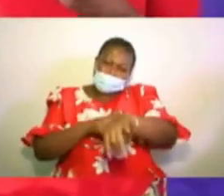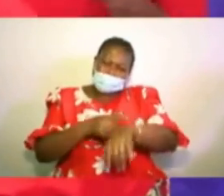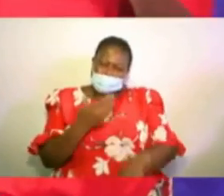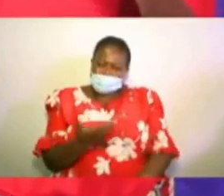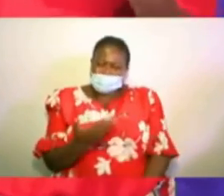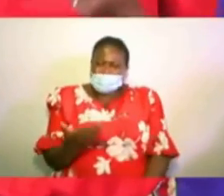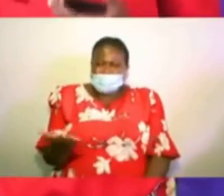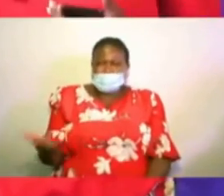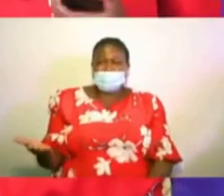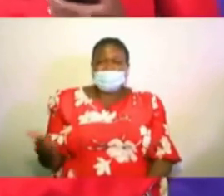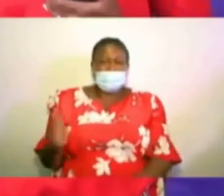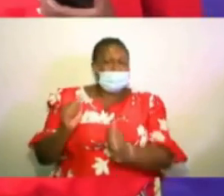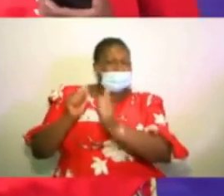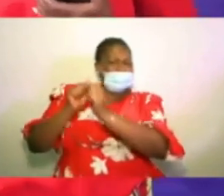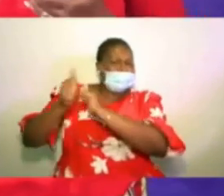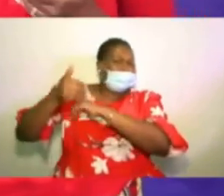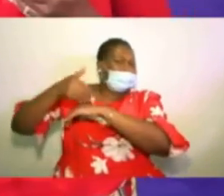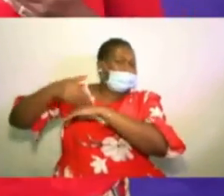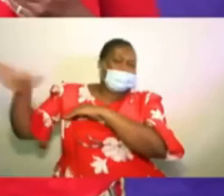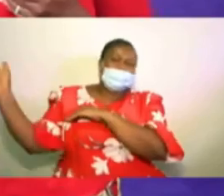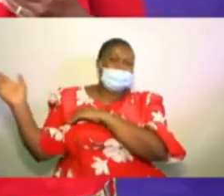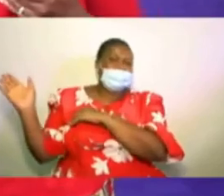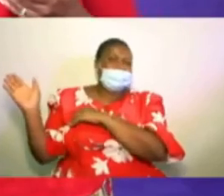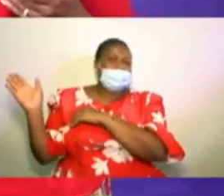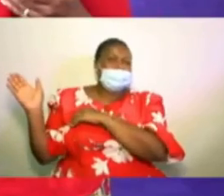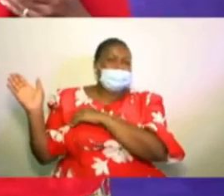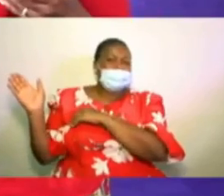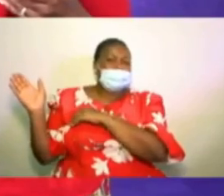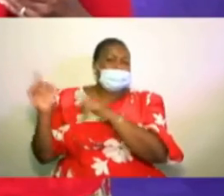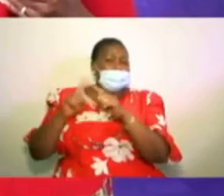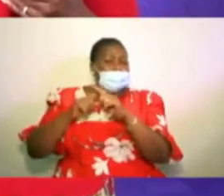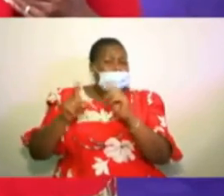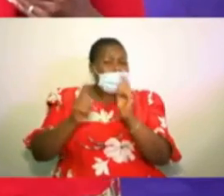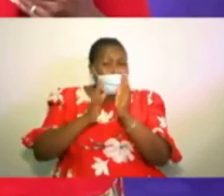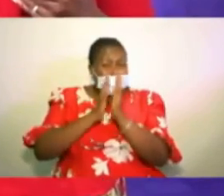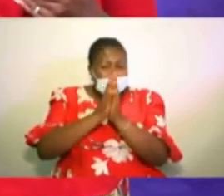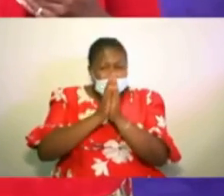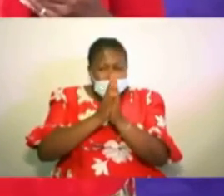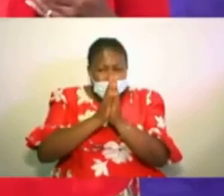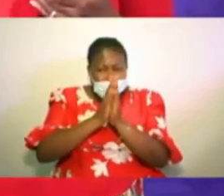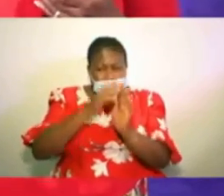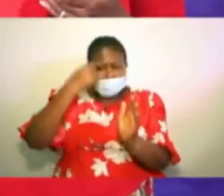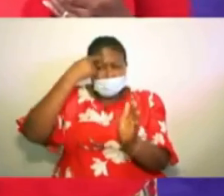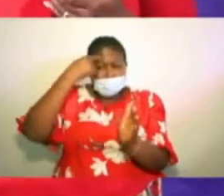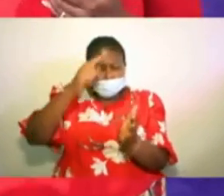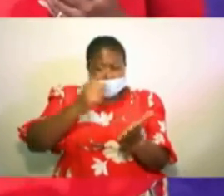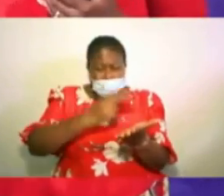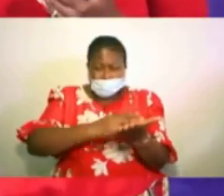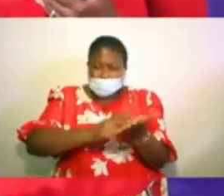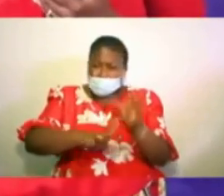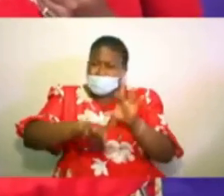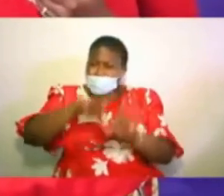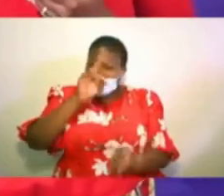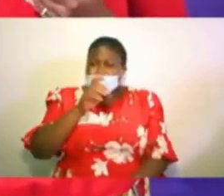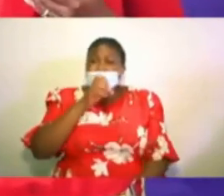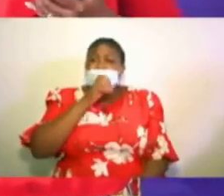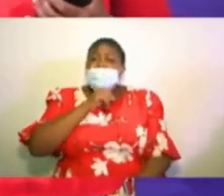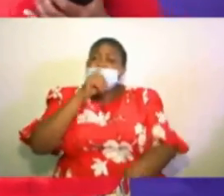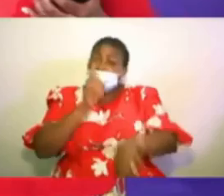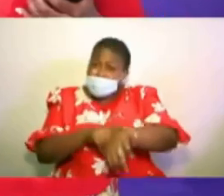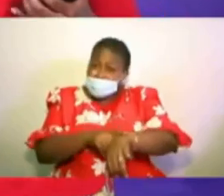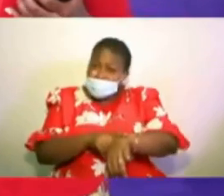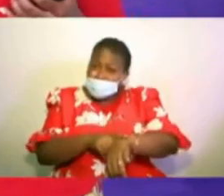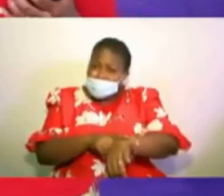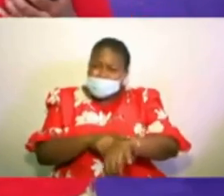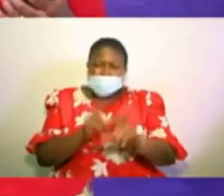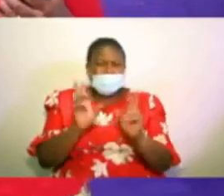sont du passé. But praying for the Holy Ghost baptism, especially for new converts, it's not all-time way. It